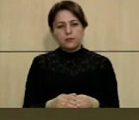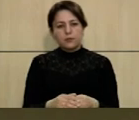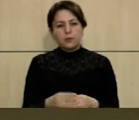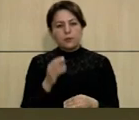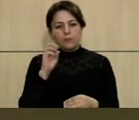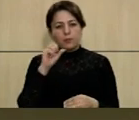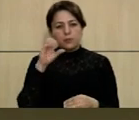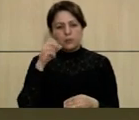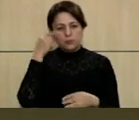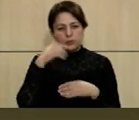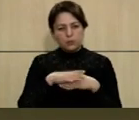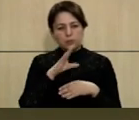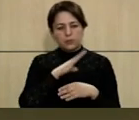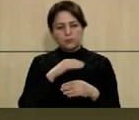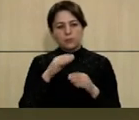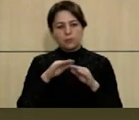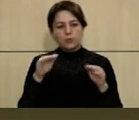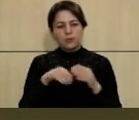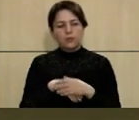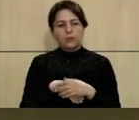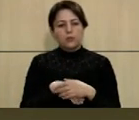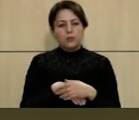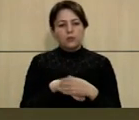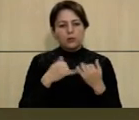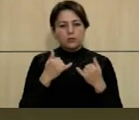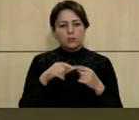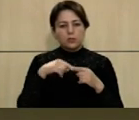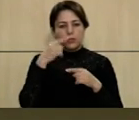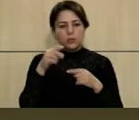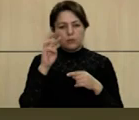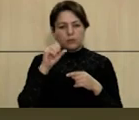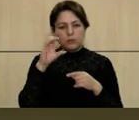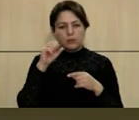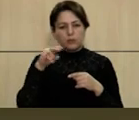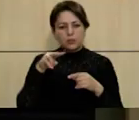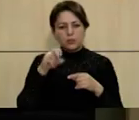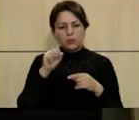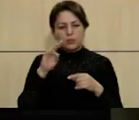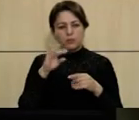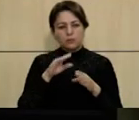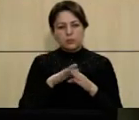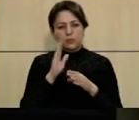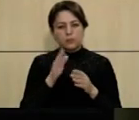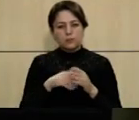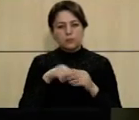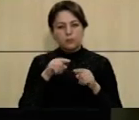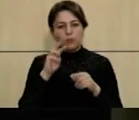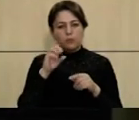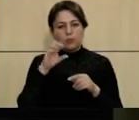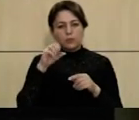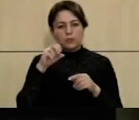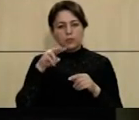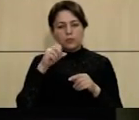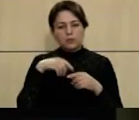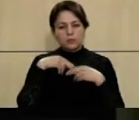Masala tushunarli bo'ldimi? Masala tushunarli bo'lgan bo'lsa, ana endi keyingi masalaga o'tamiz. Bu masalamiz diqqatingizni